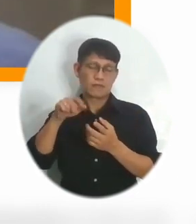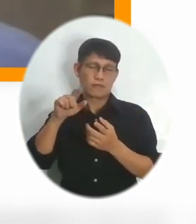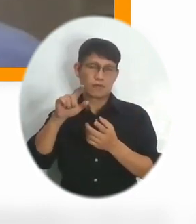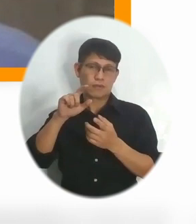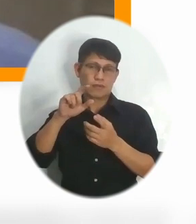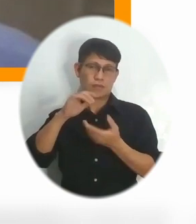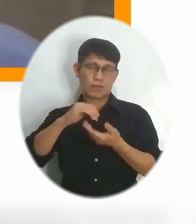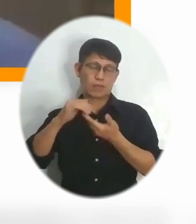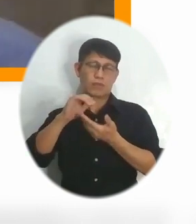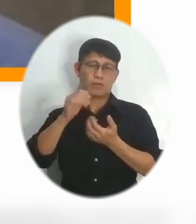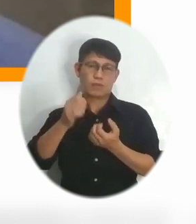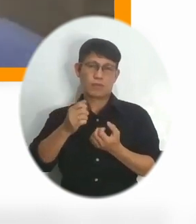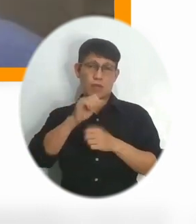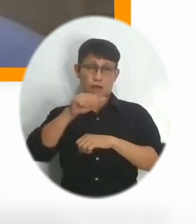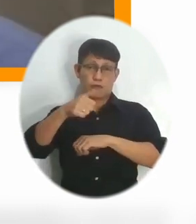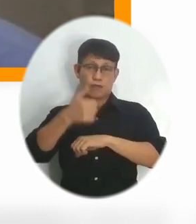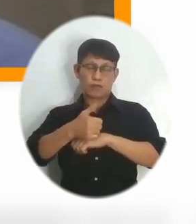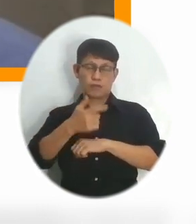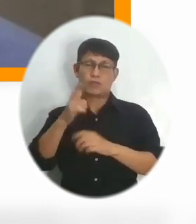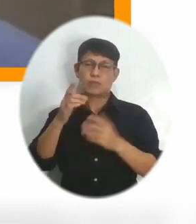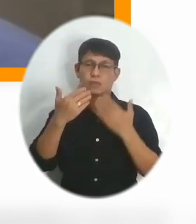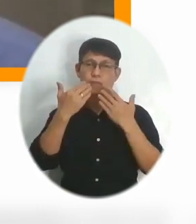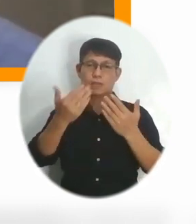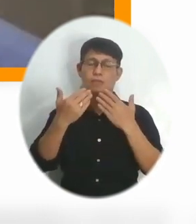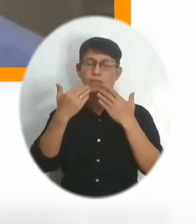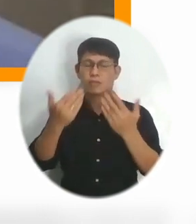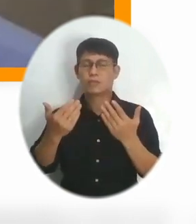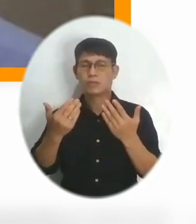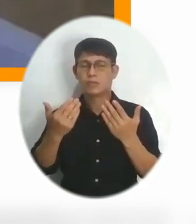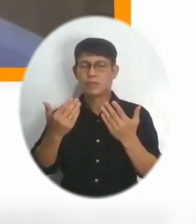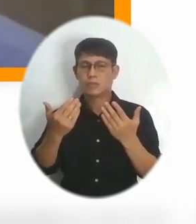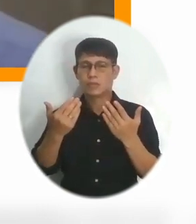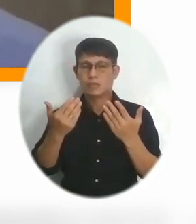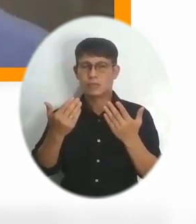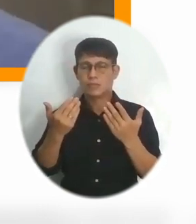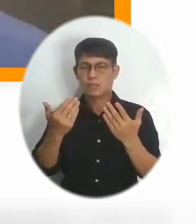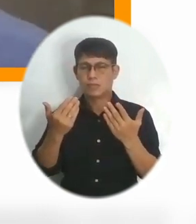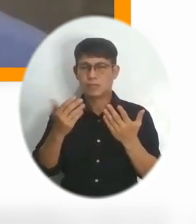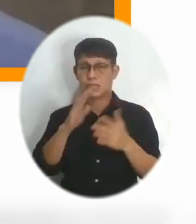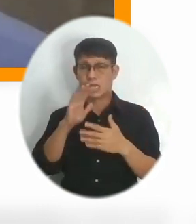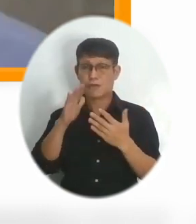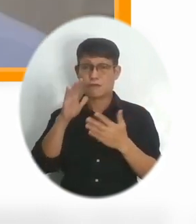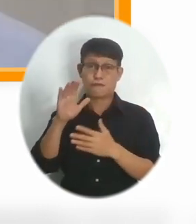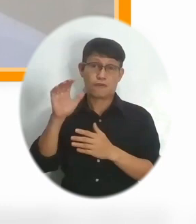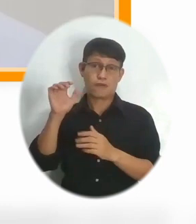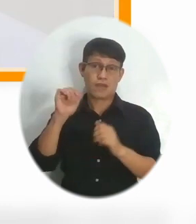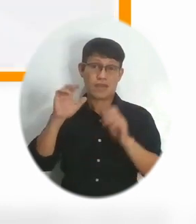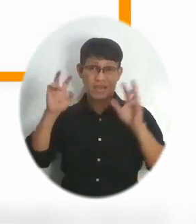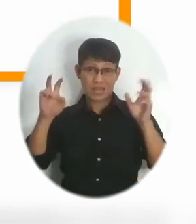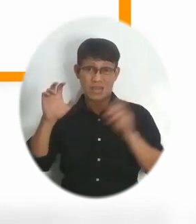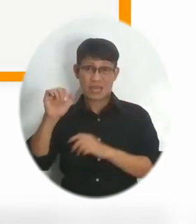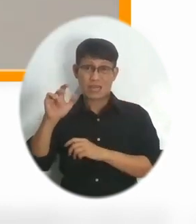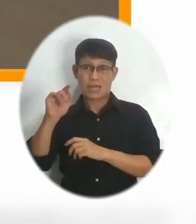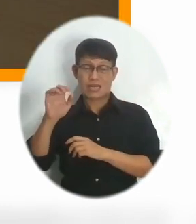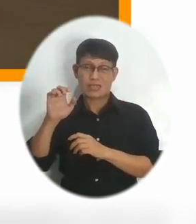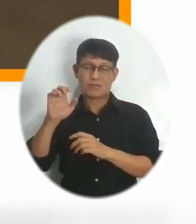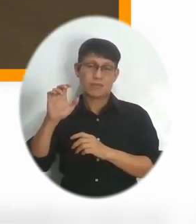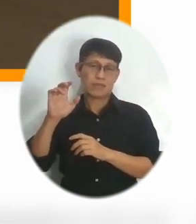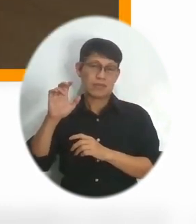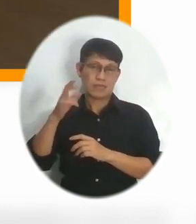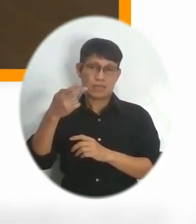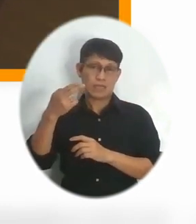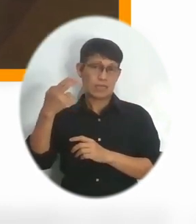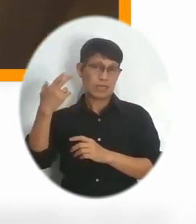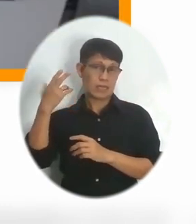Kapwa Kumako Foundation, maraming salamat po. At salamat din sa Active Hearing Center, at lalo